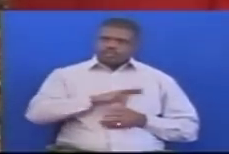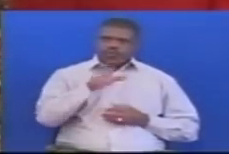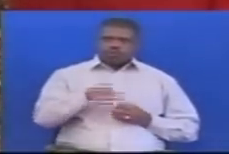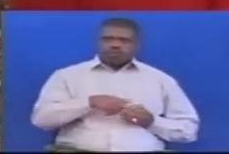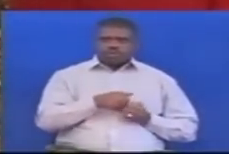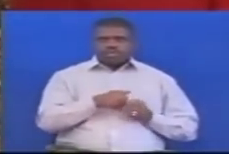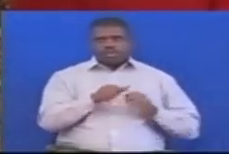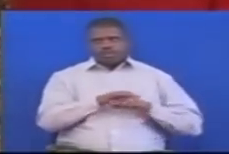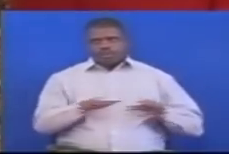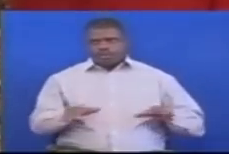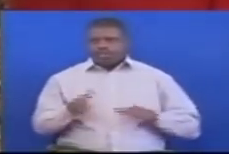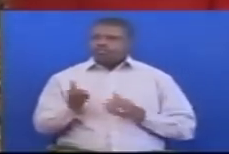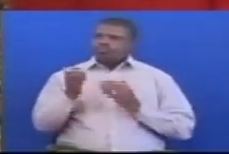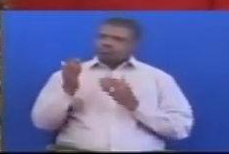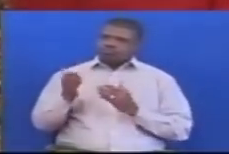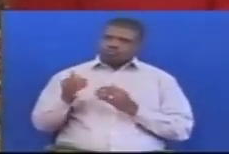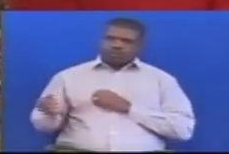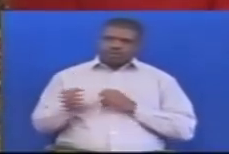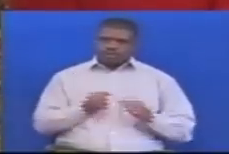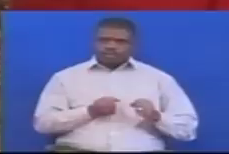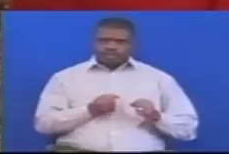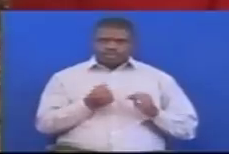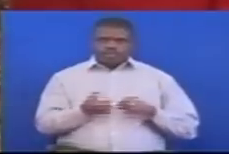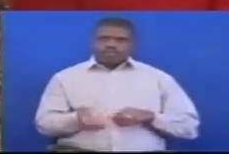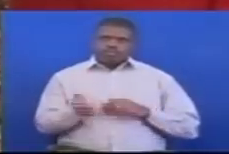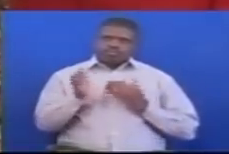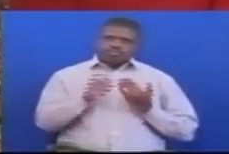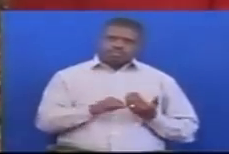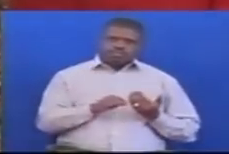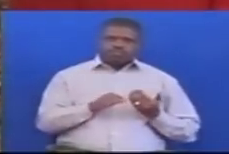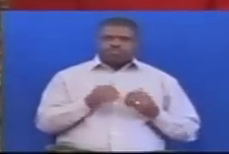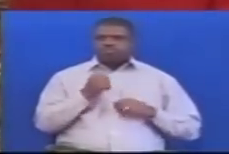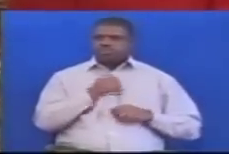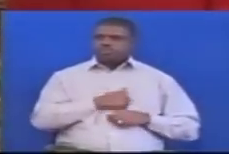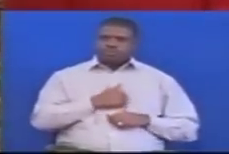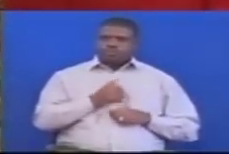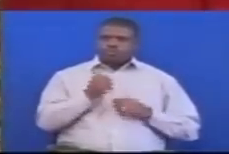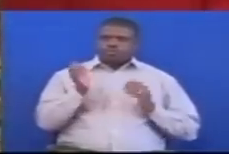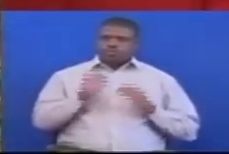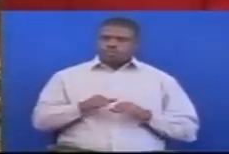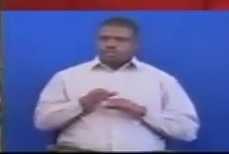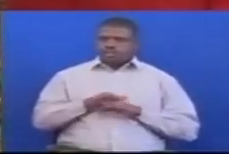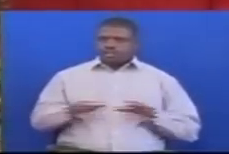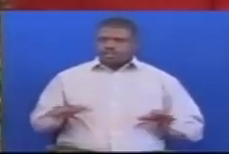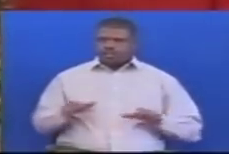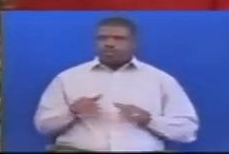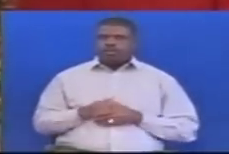Mungu atende na hakika msiba huu uishe salama kwa utukufu wa Bwana.